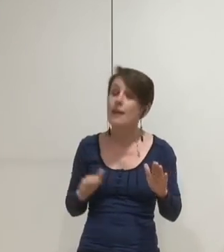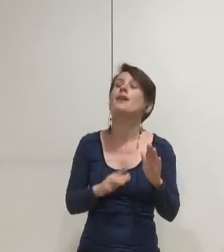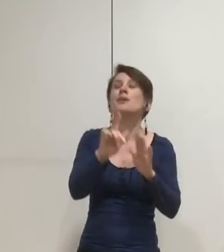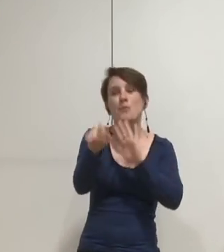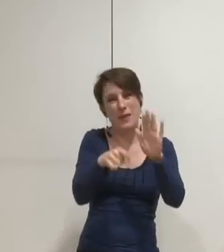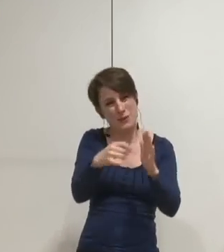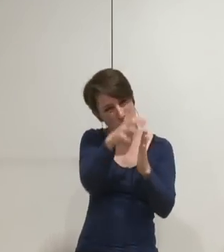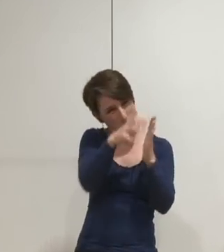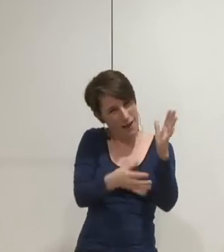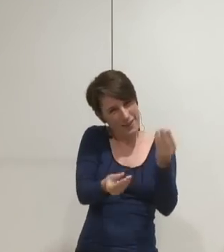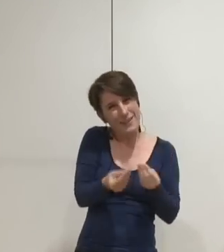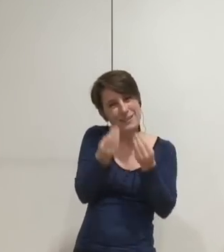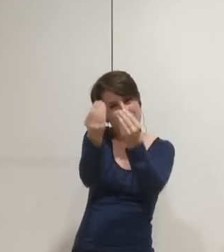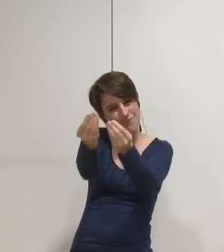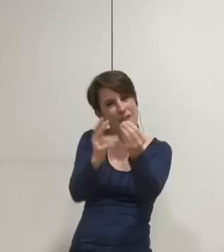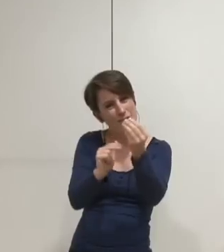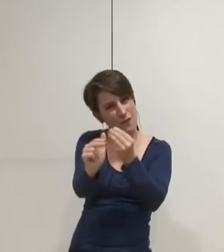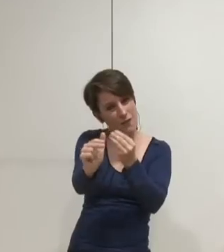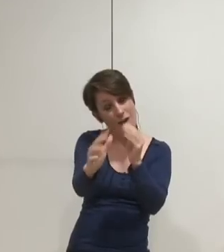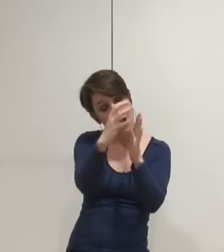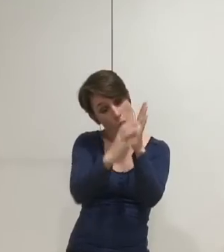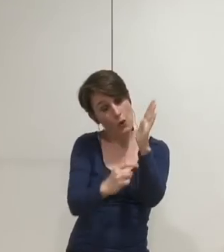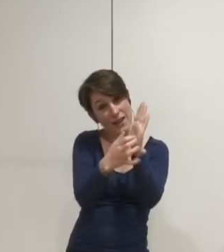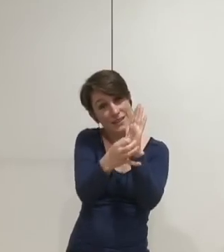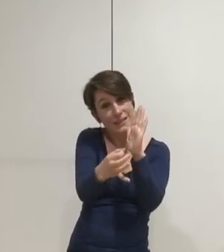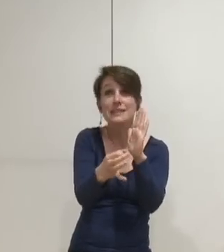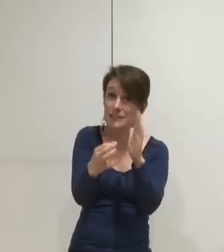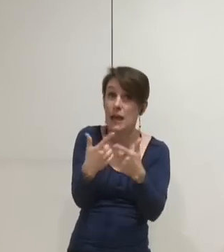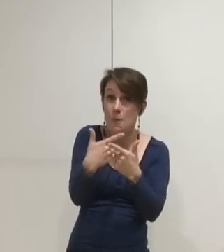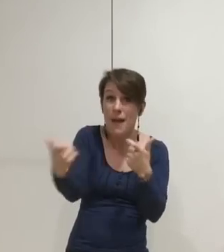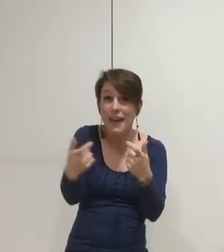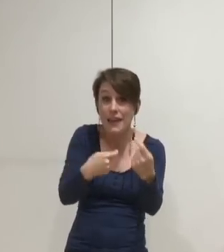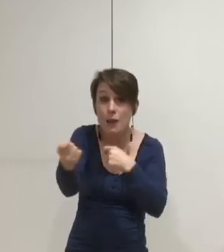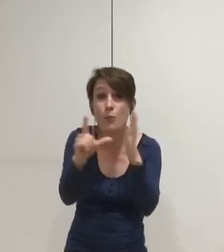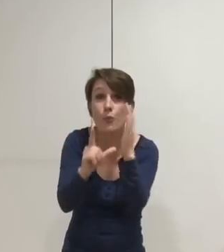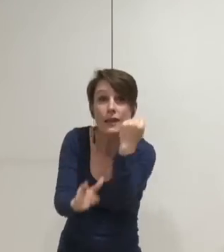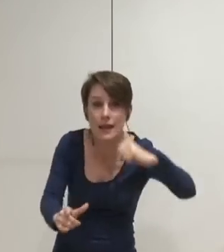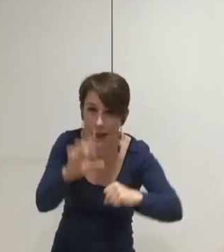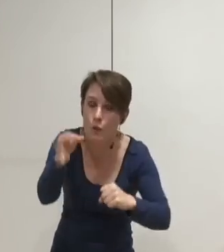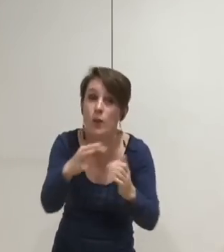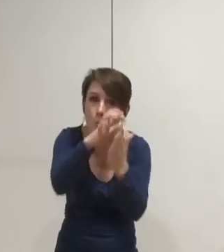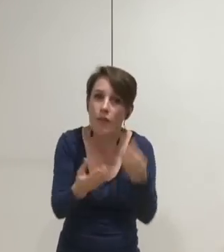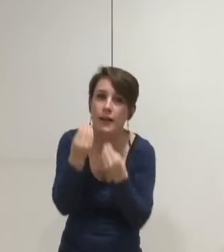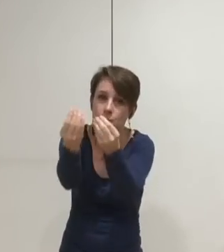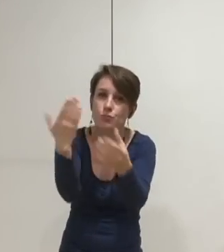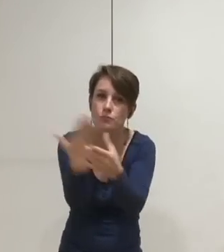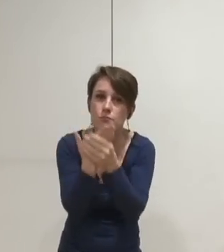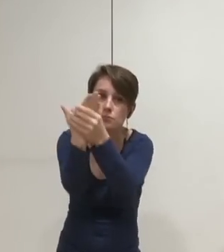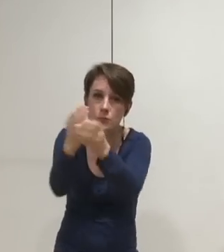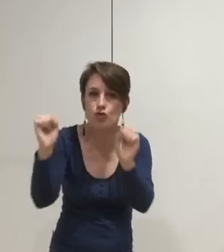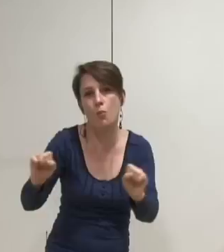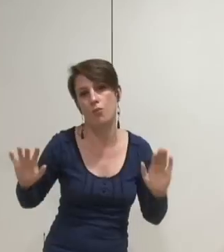évidemment les textes qui décllarent illégal ce type de dispositif bien sûr il y a aucun problème je vous les ferai passer après ce que ça prouve